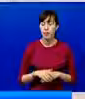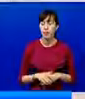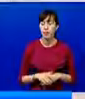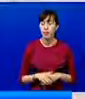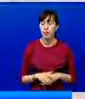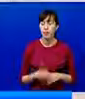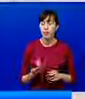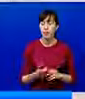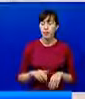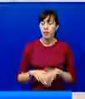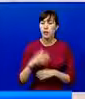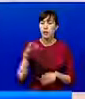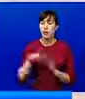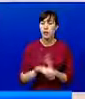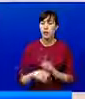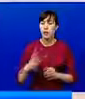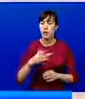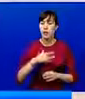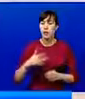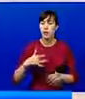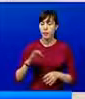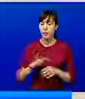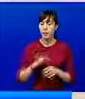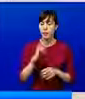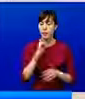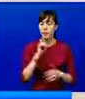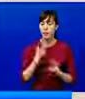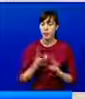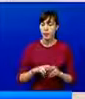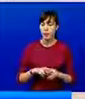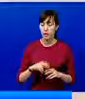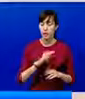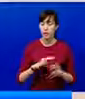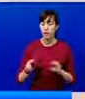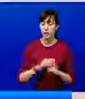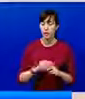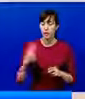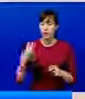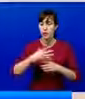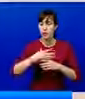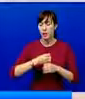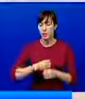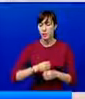бұл жаңадан еніліп атқан туберкулезге қарсы дәрілердің тиімділігі сол болады, емдеу тиімділігін екі есе қысқартады,